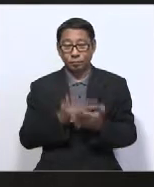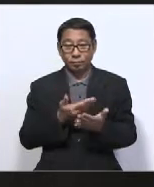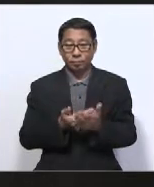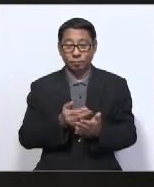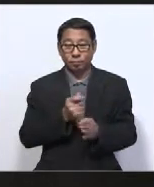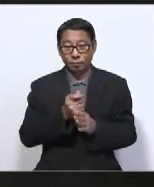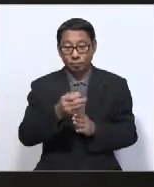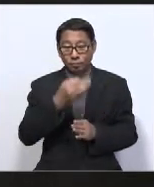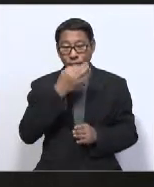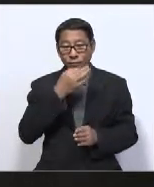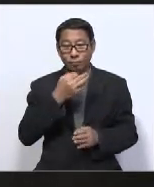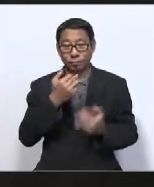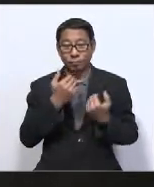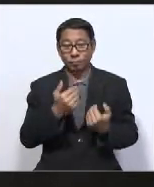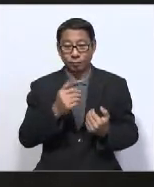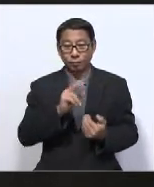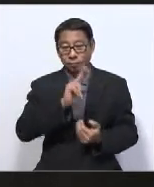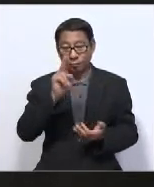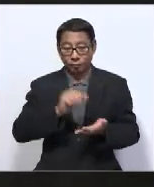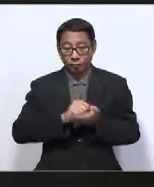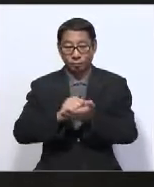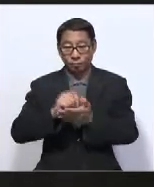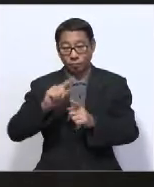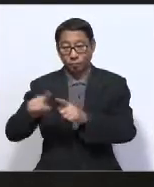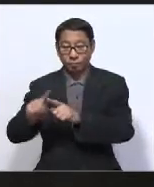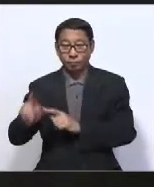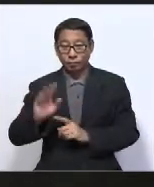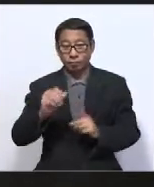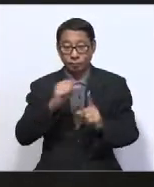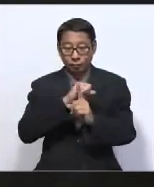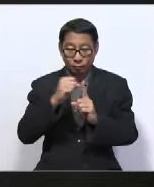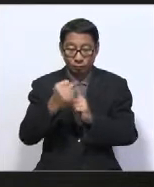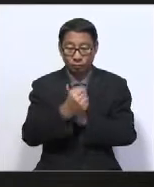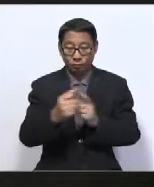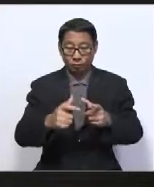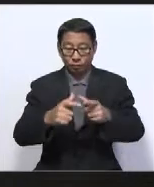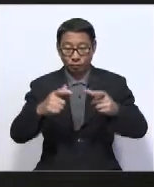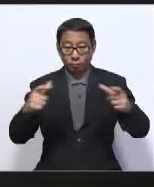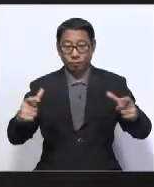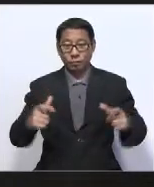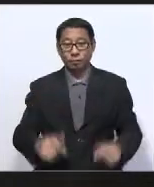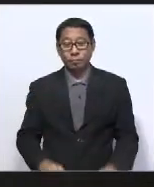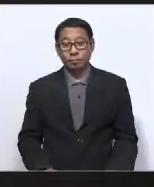ครับการใช้บริการต่างๆของสังคมในวงกว้างครับ